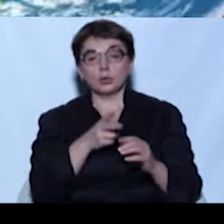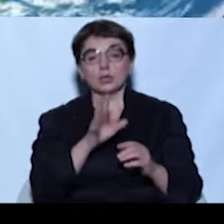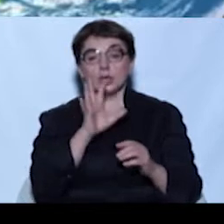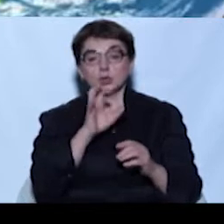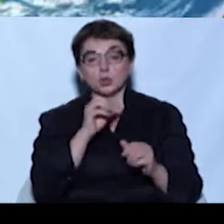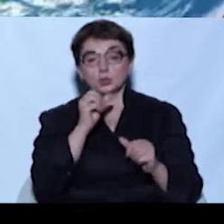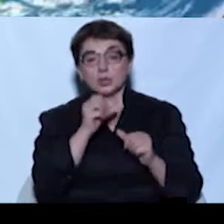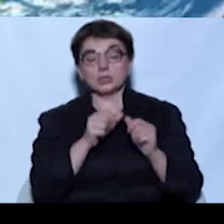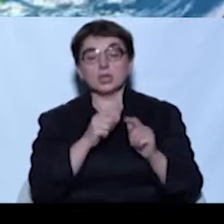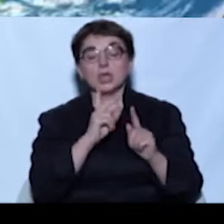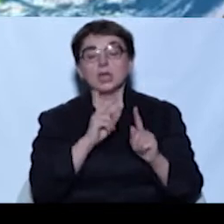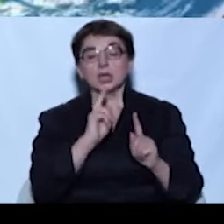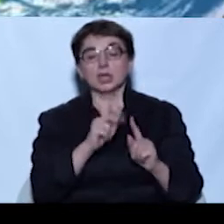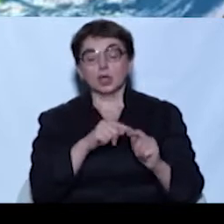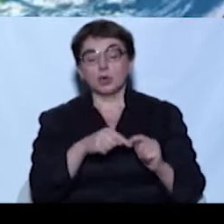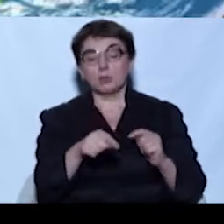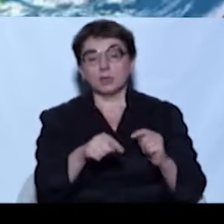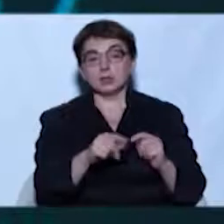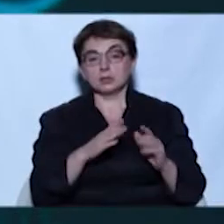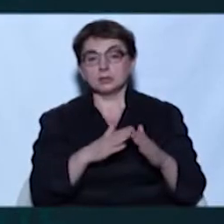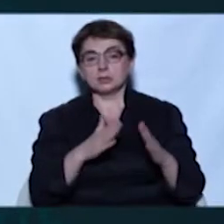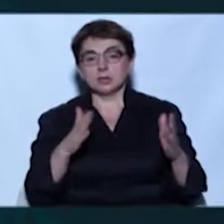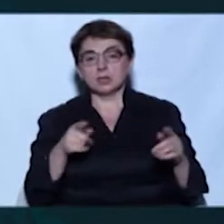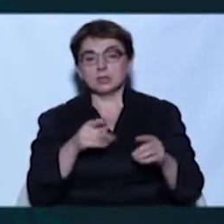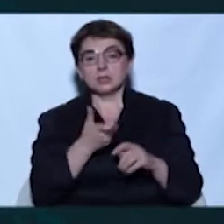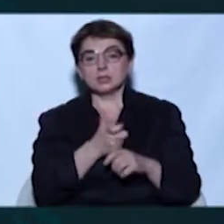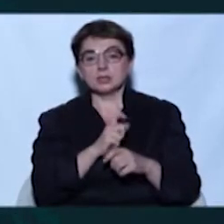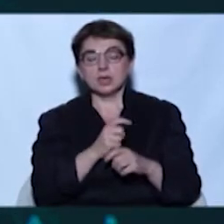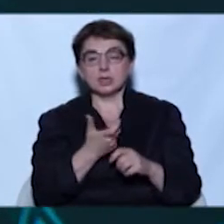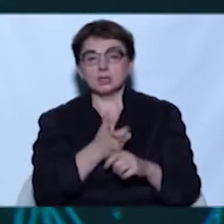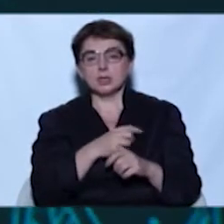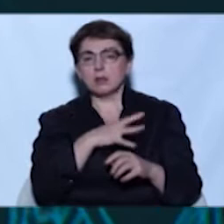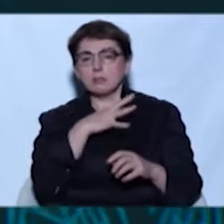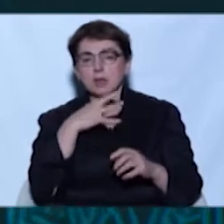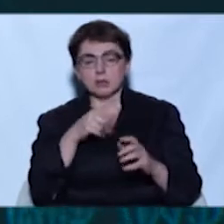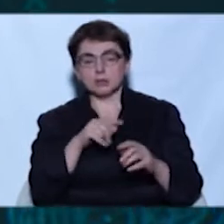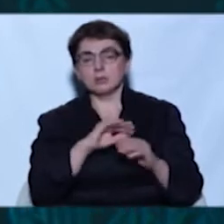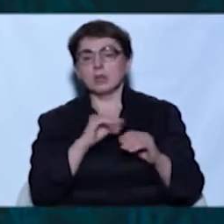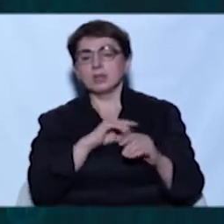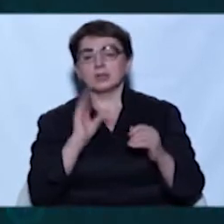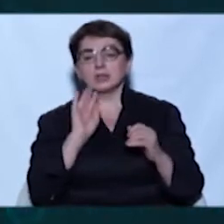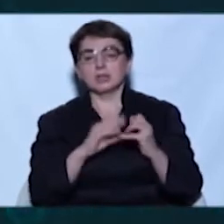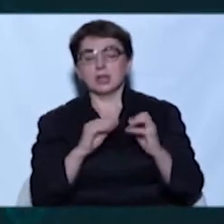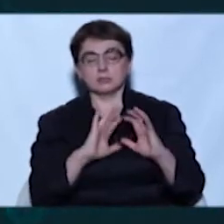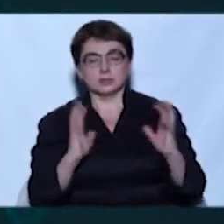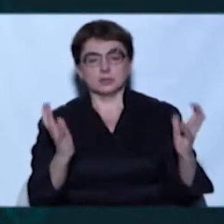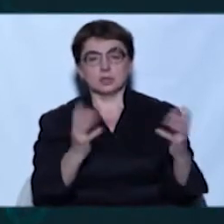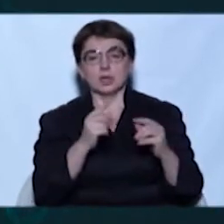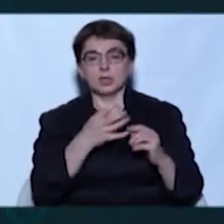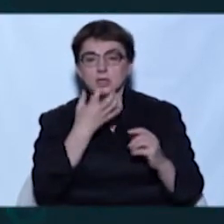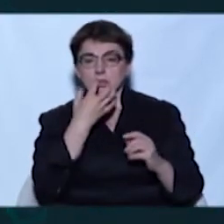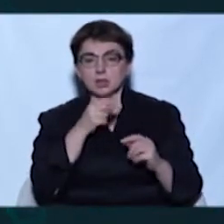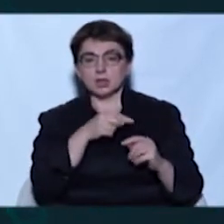2500 კილომეტრის სიგანისაა. ის არის ყველაზე მასიური ფენა დედამიწის. იქ